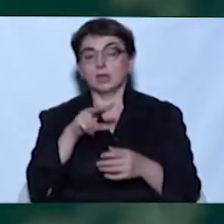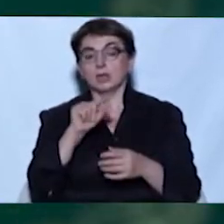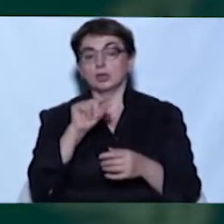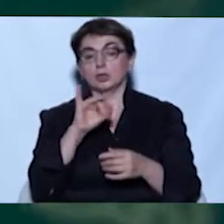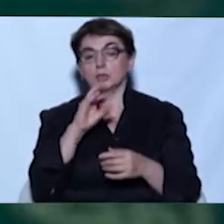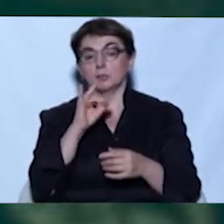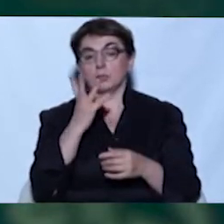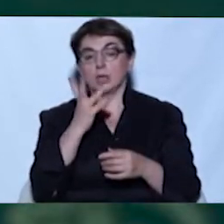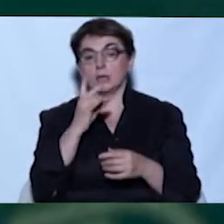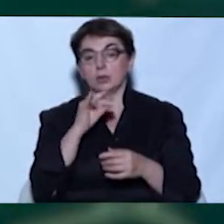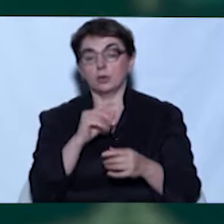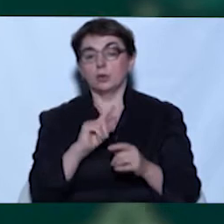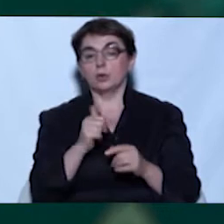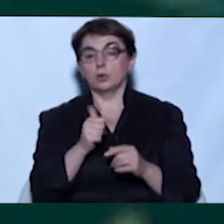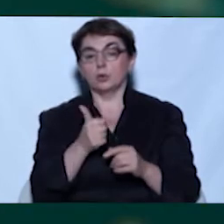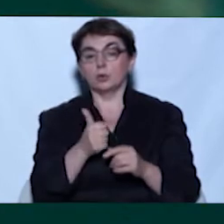ლითოსფერო, როგორი